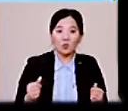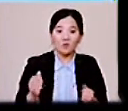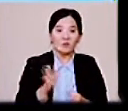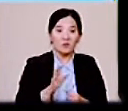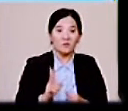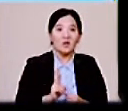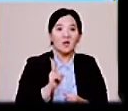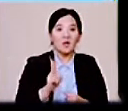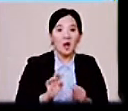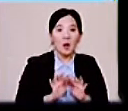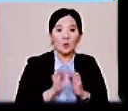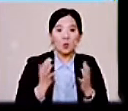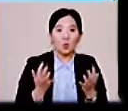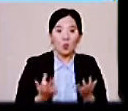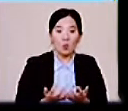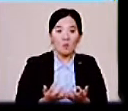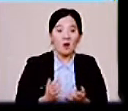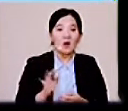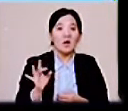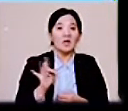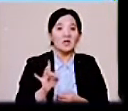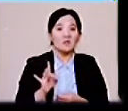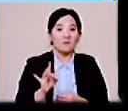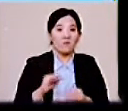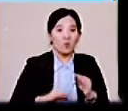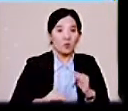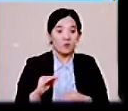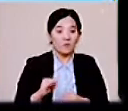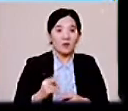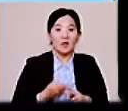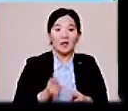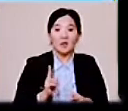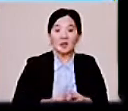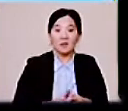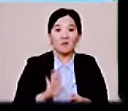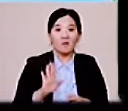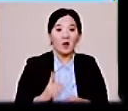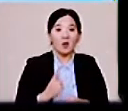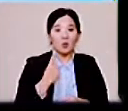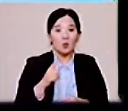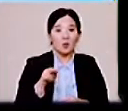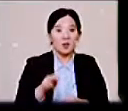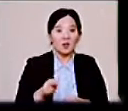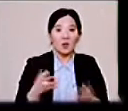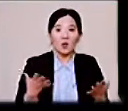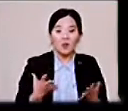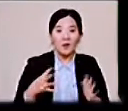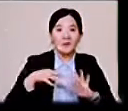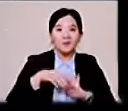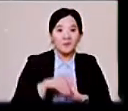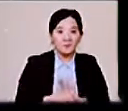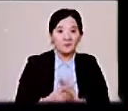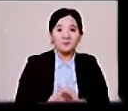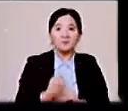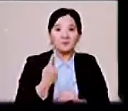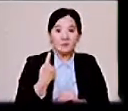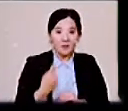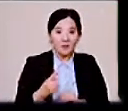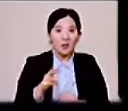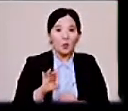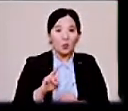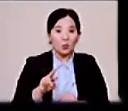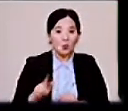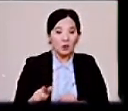к объему растворов. Раствор, в одном литре которого содержится 1